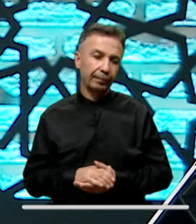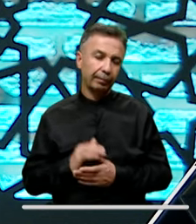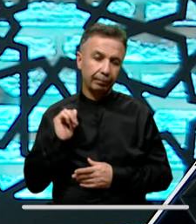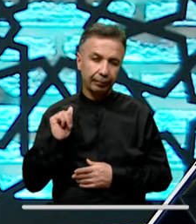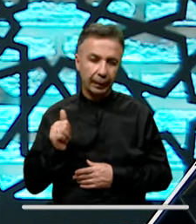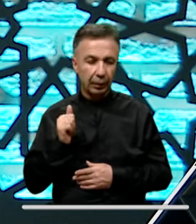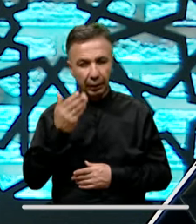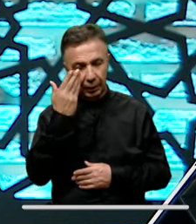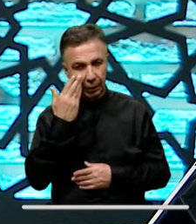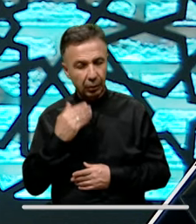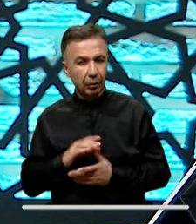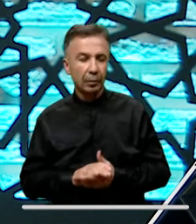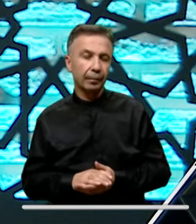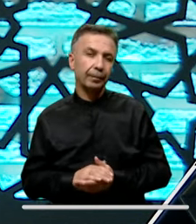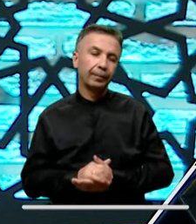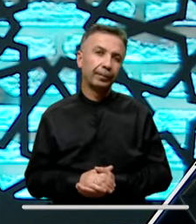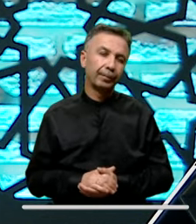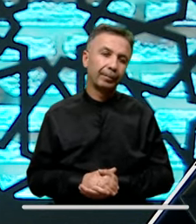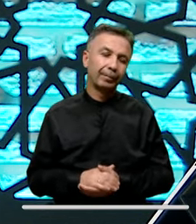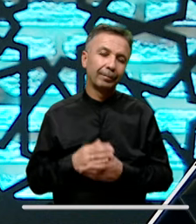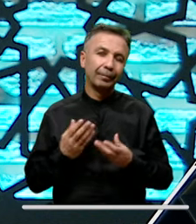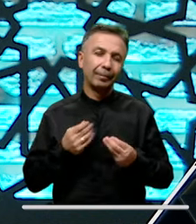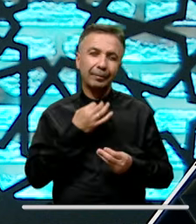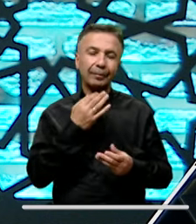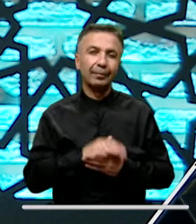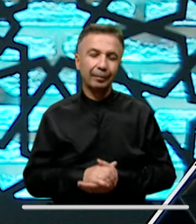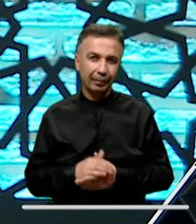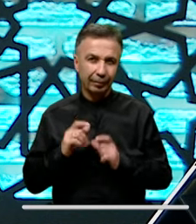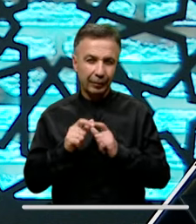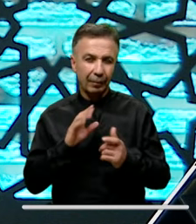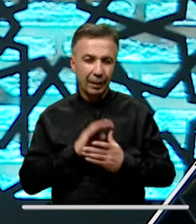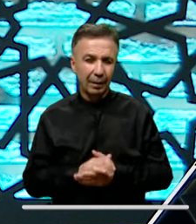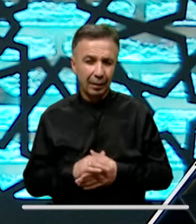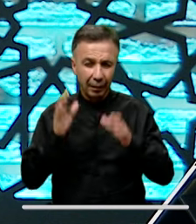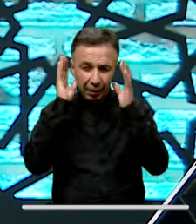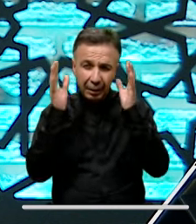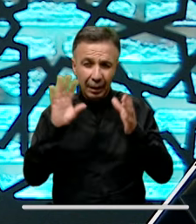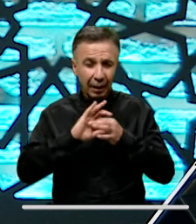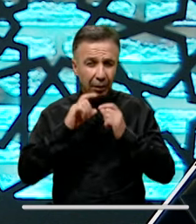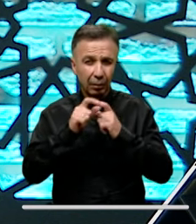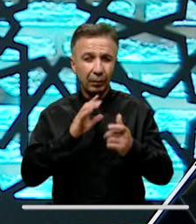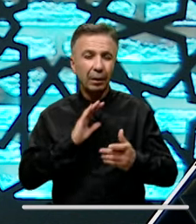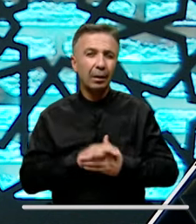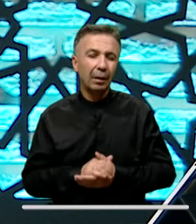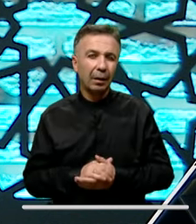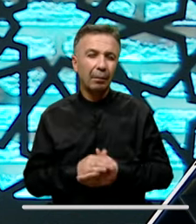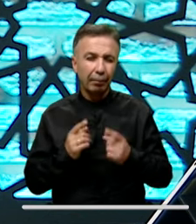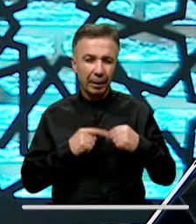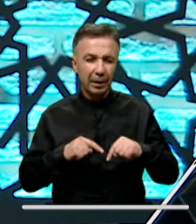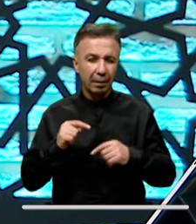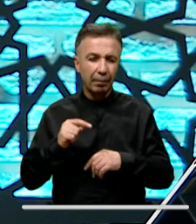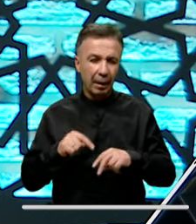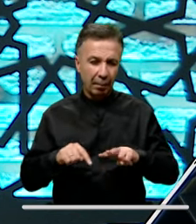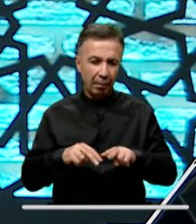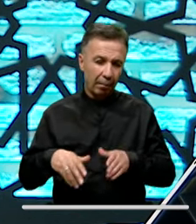de razı olsun. Dinleyenlerden de razı olsun. Hocam çok teşekkür ederim. Hocam benim sorum namazla ilgiliydi. Buyurun. Bizim mahallede cami yaptık.